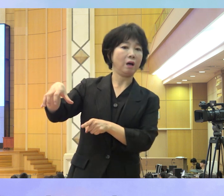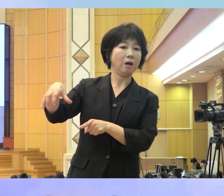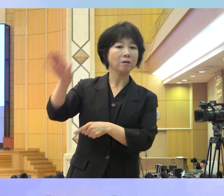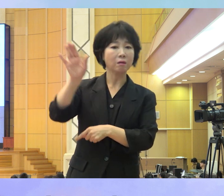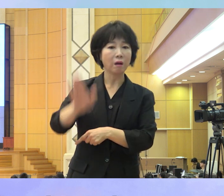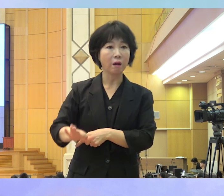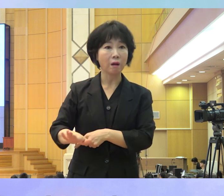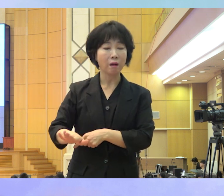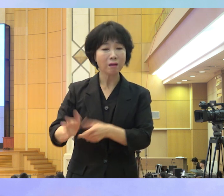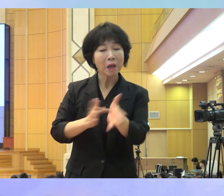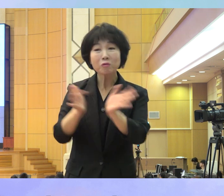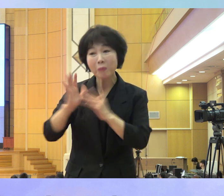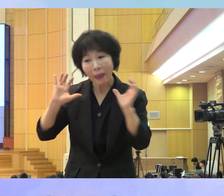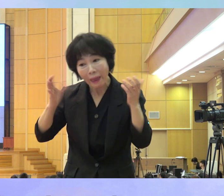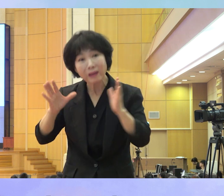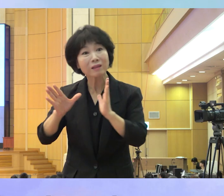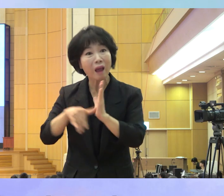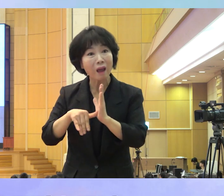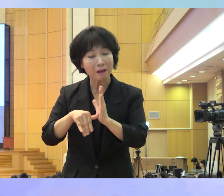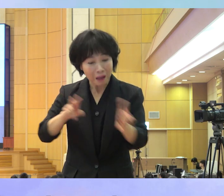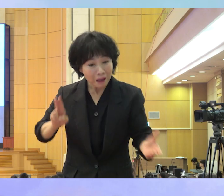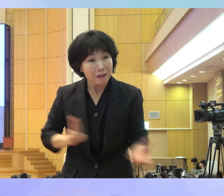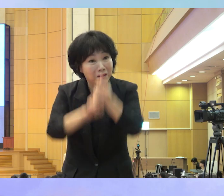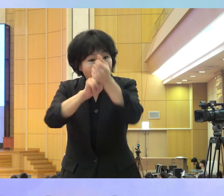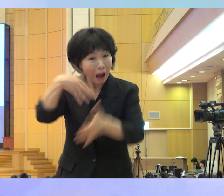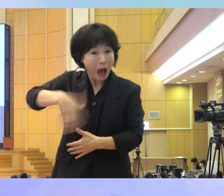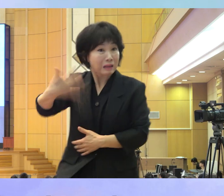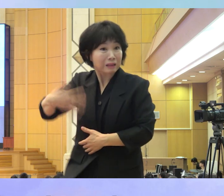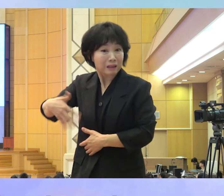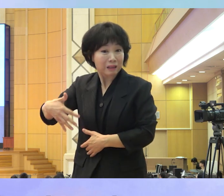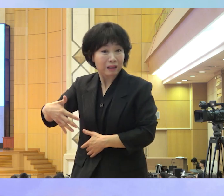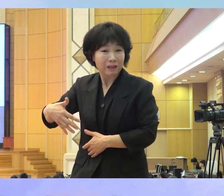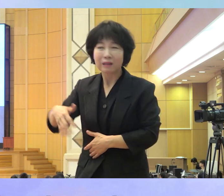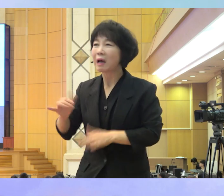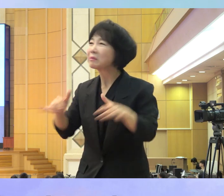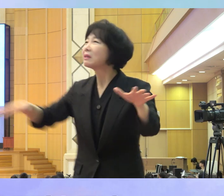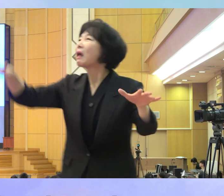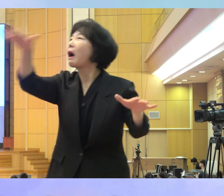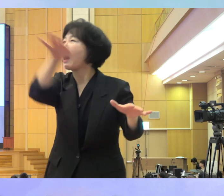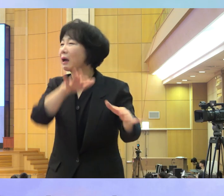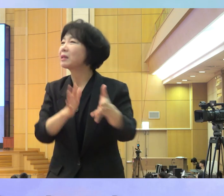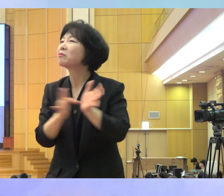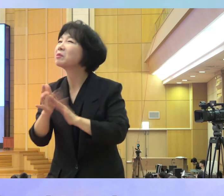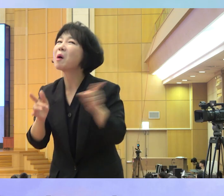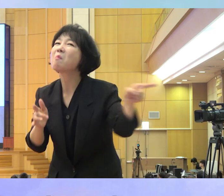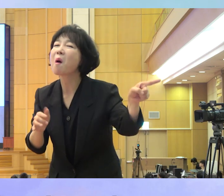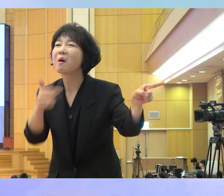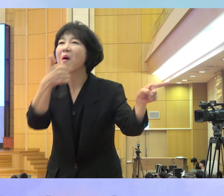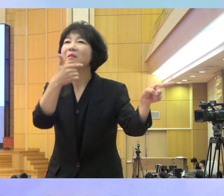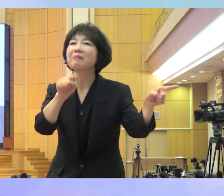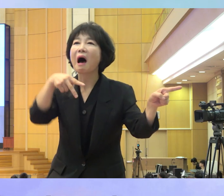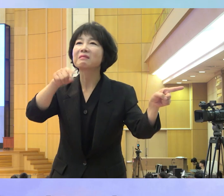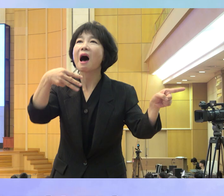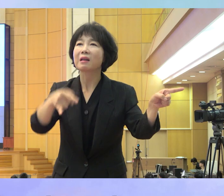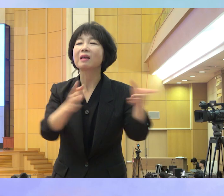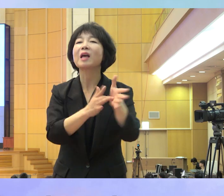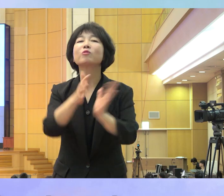않았을 때는요, 예수님을 사람들이 뭐라고 했냐, 나사렛 예수 그랬어요. 나사렛